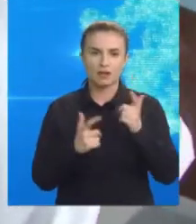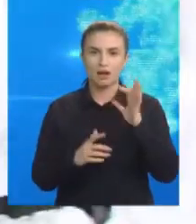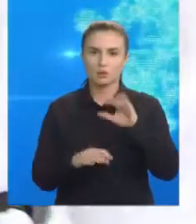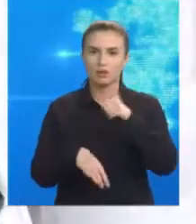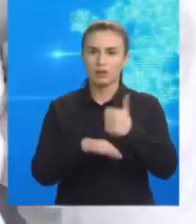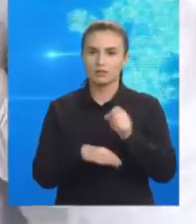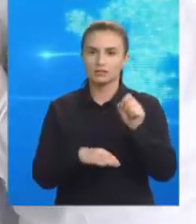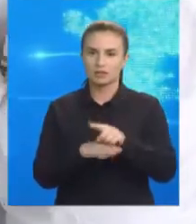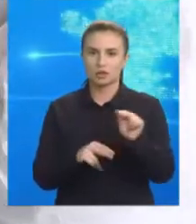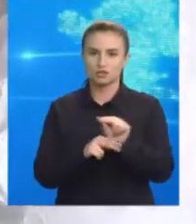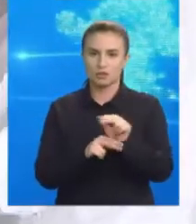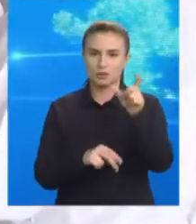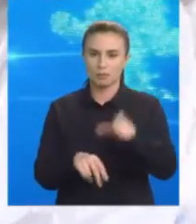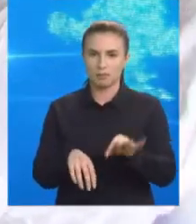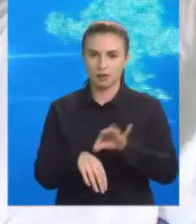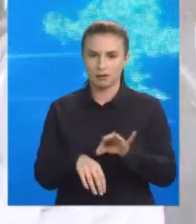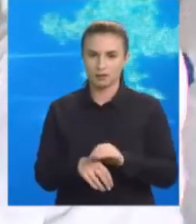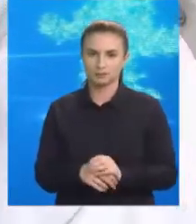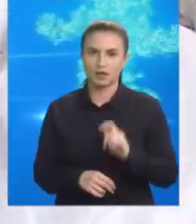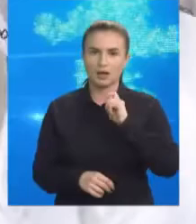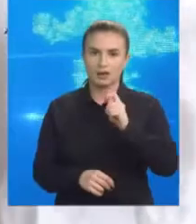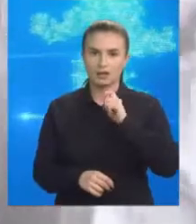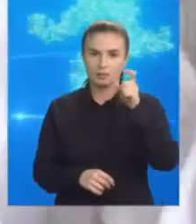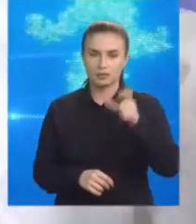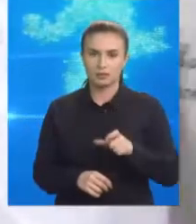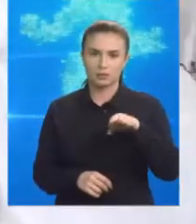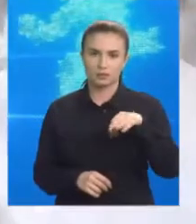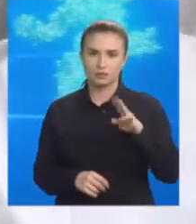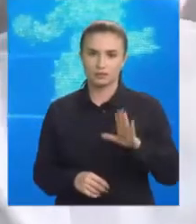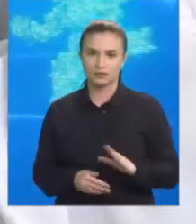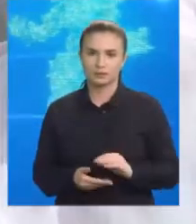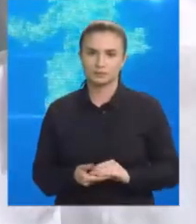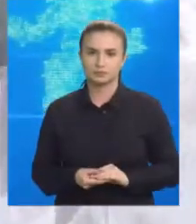задачи – лечения больных. Владислав Чухров, Антон Захаревич и Евгений Чекалов. ОТВ.